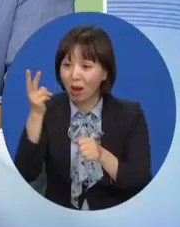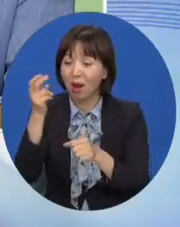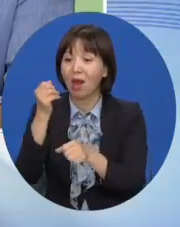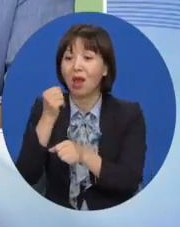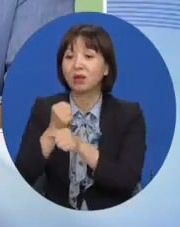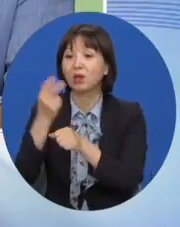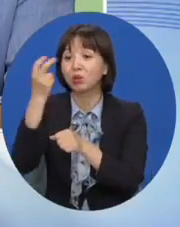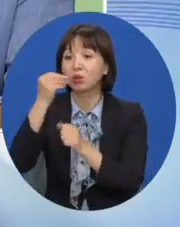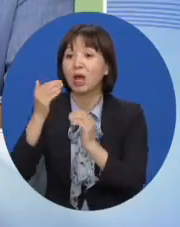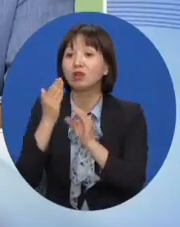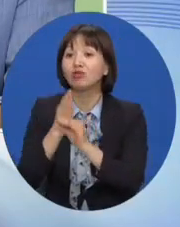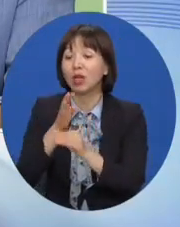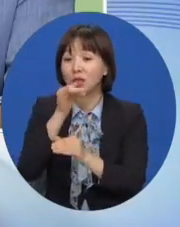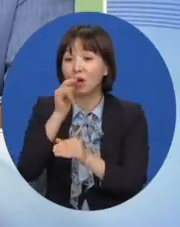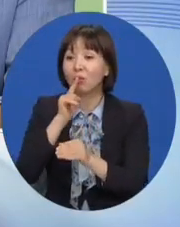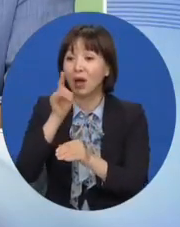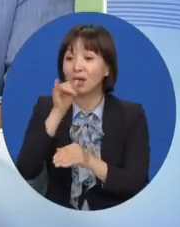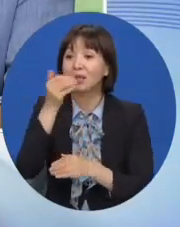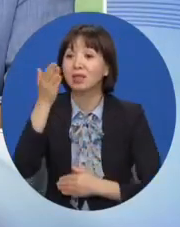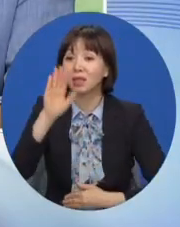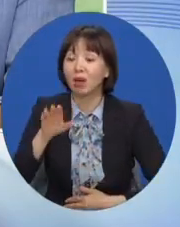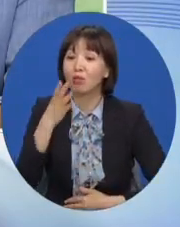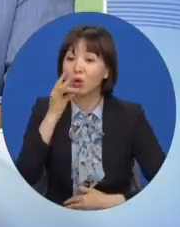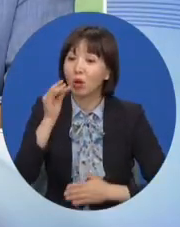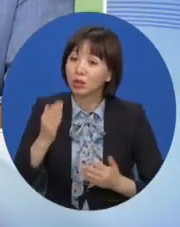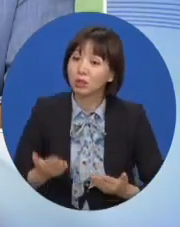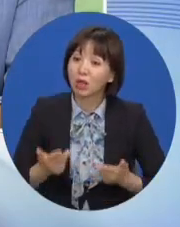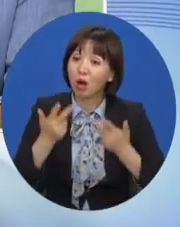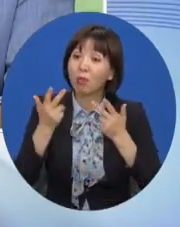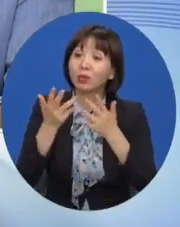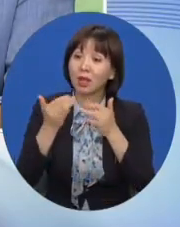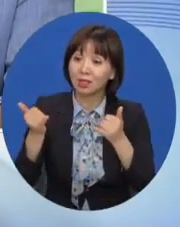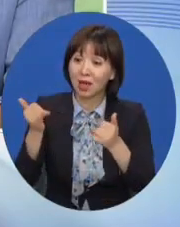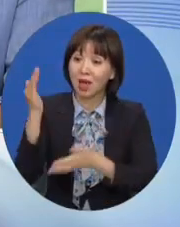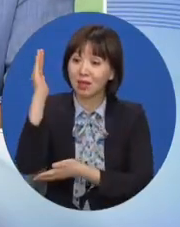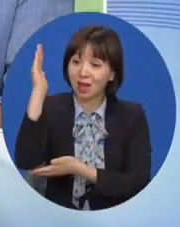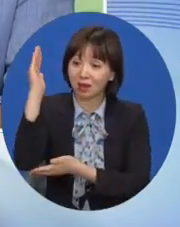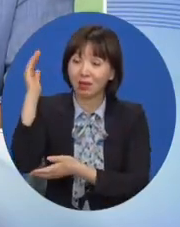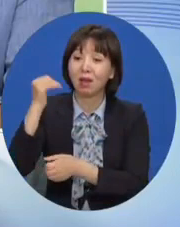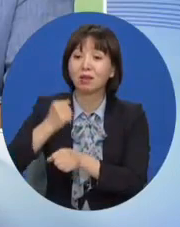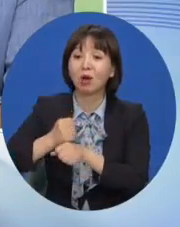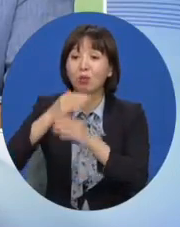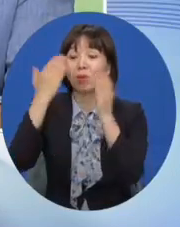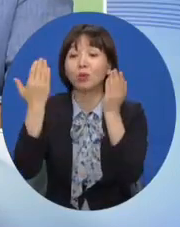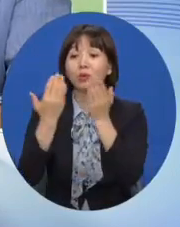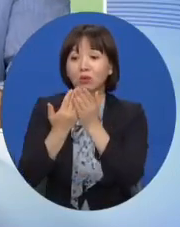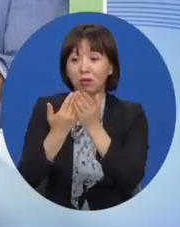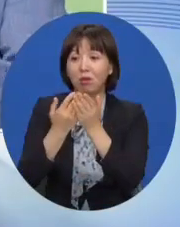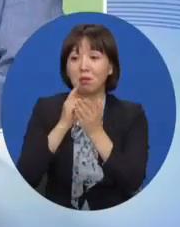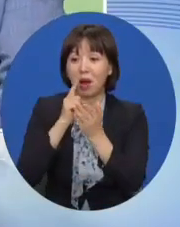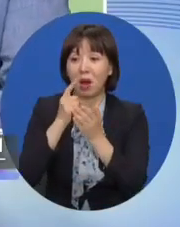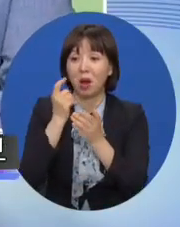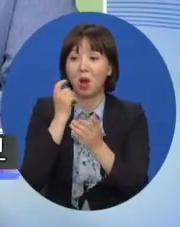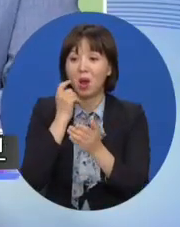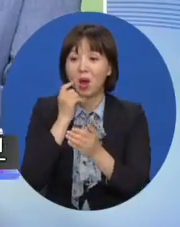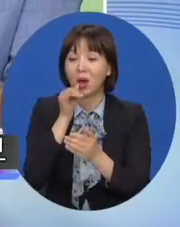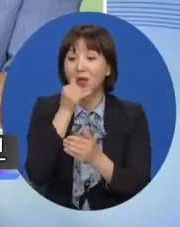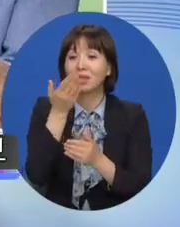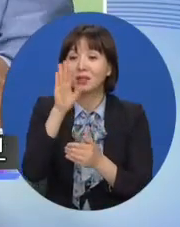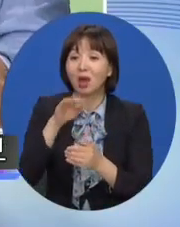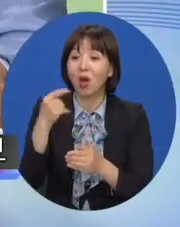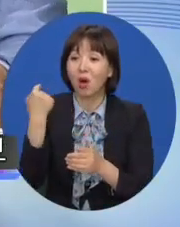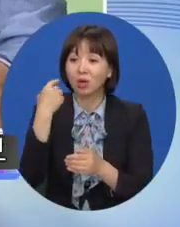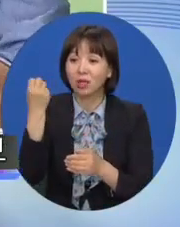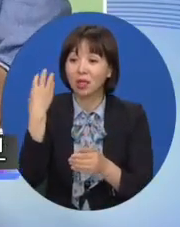말씀을 했습니다. 물론 이제 자원봉사자가 했다고 모든 것을 발표를 하는데 이렇게 어제 다시